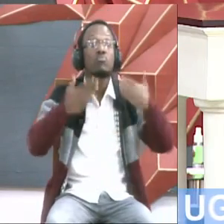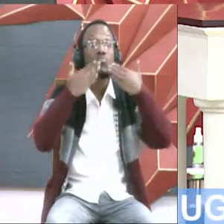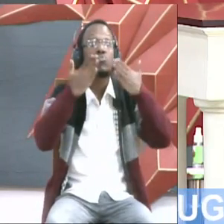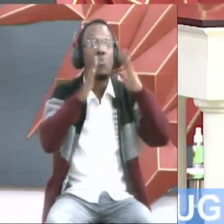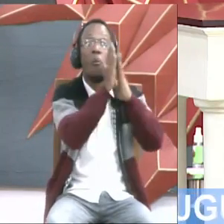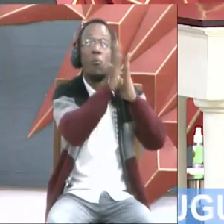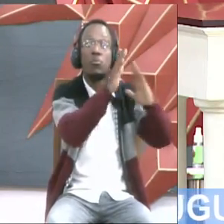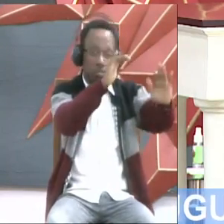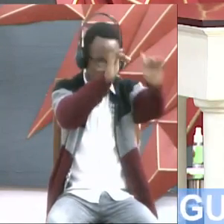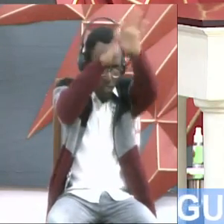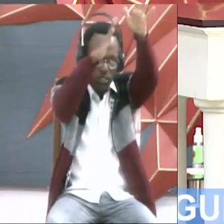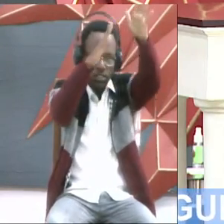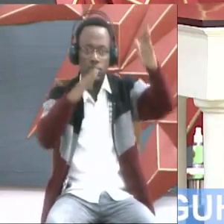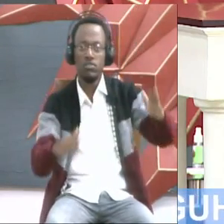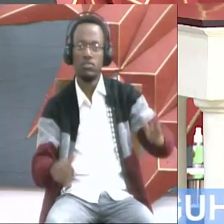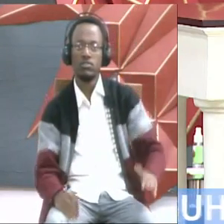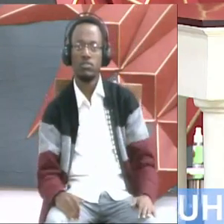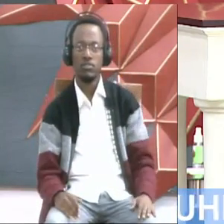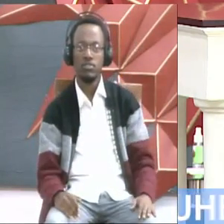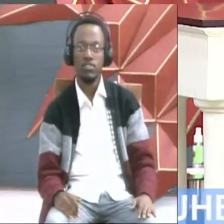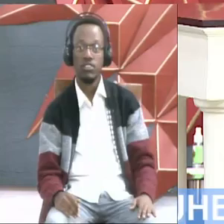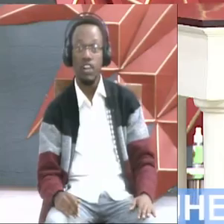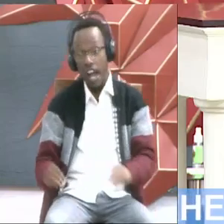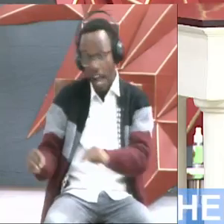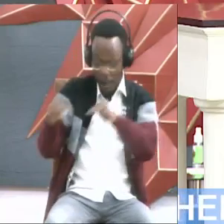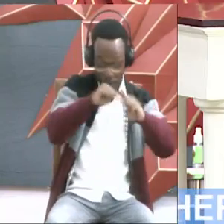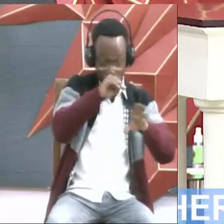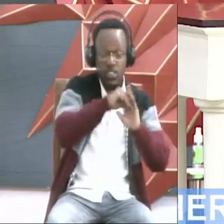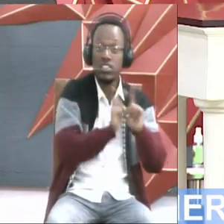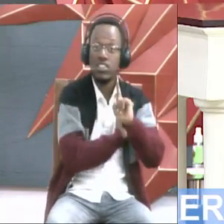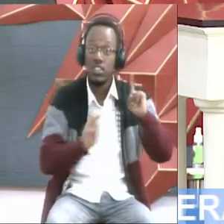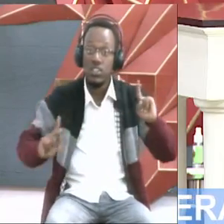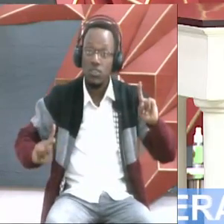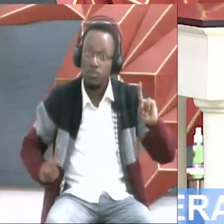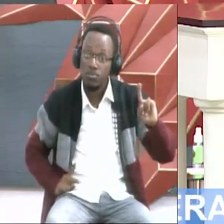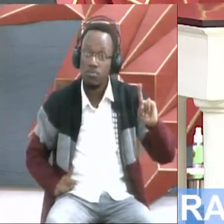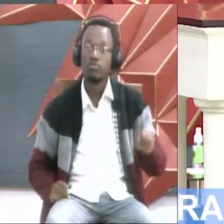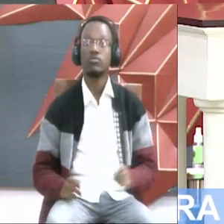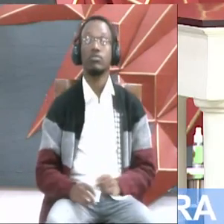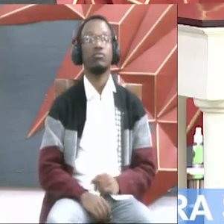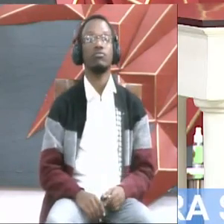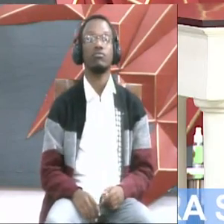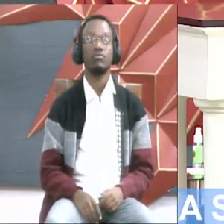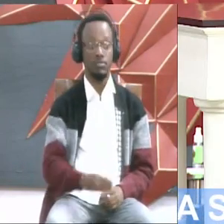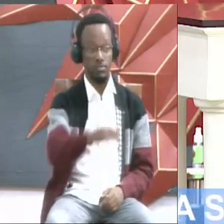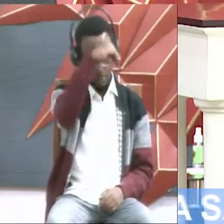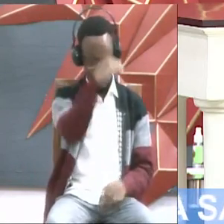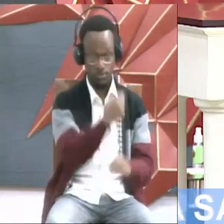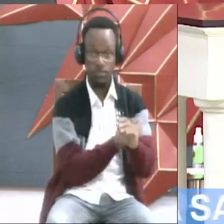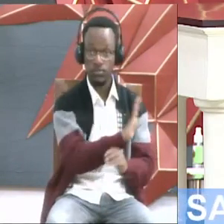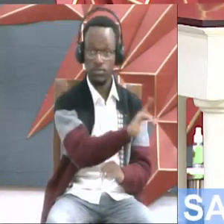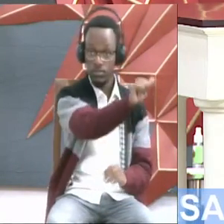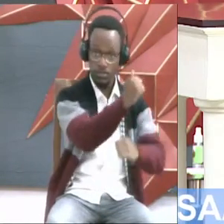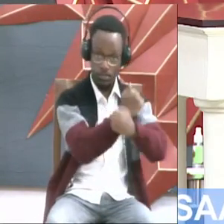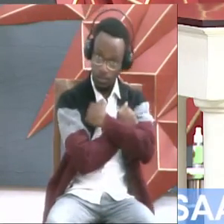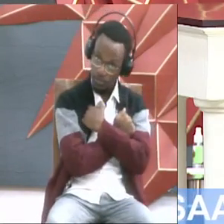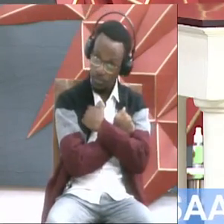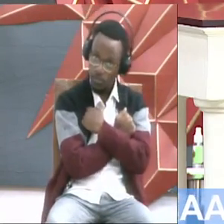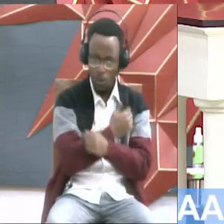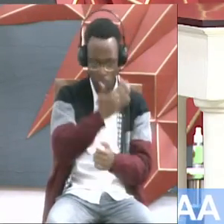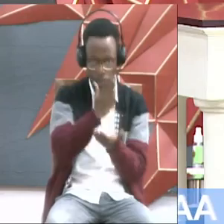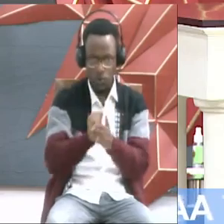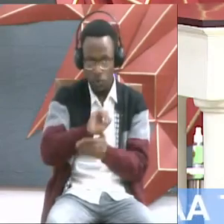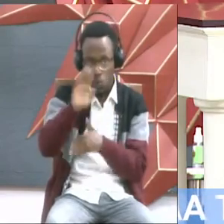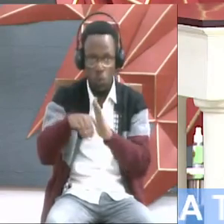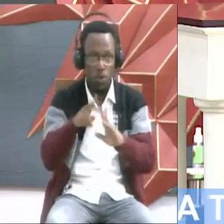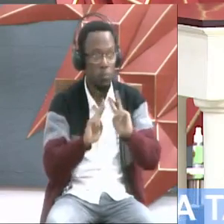data wa twese. Amen. Yatwimuriye mu bwami bw'umwana wiwe akunda. Amen. Kuko twese abantu